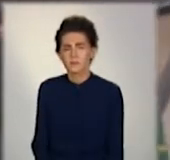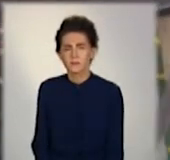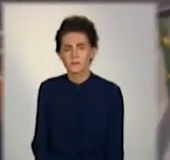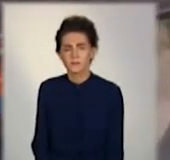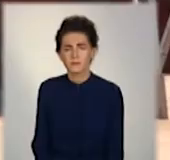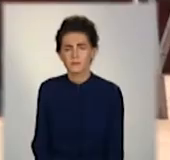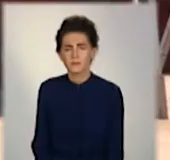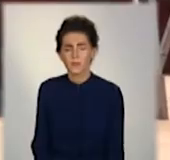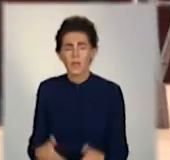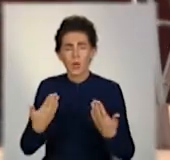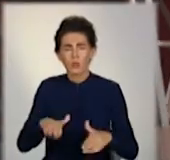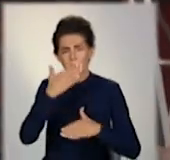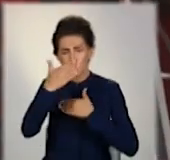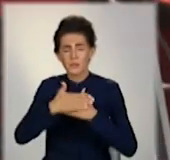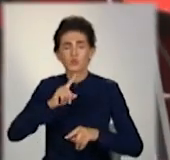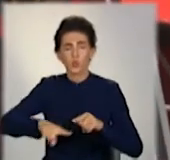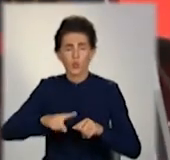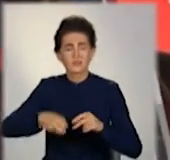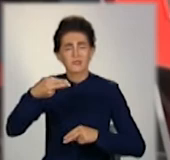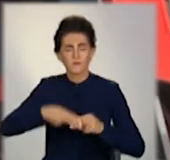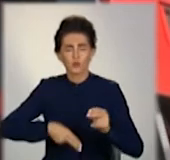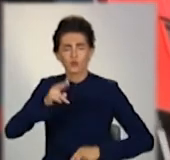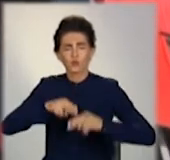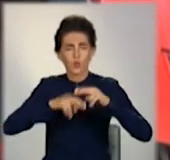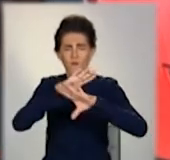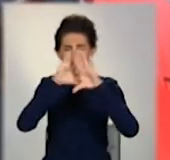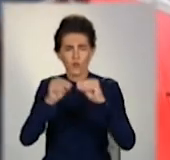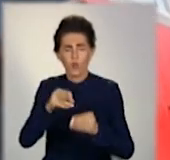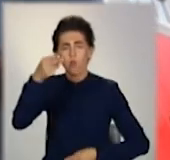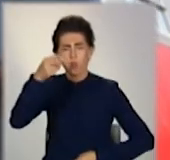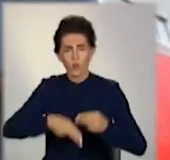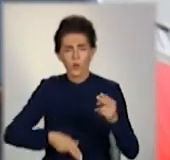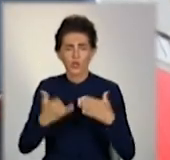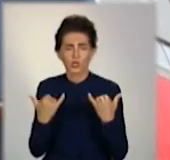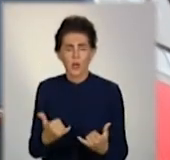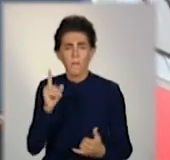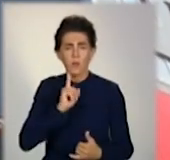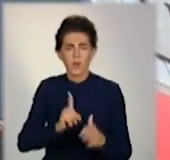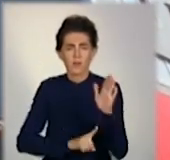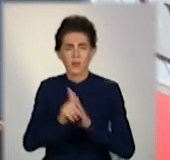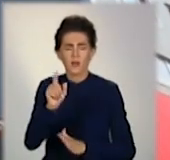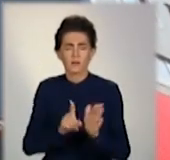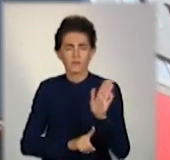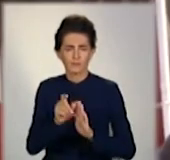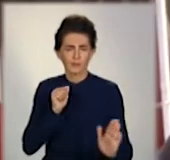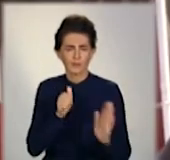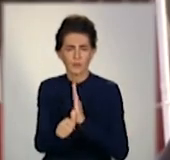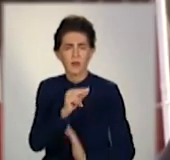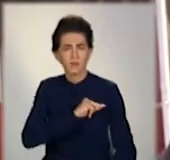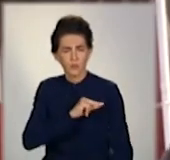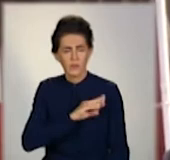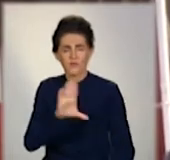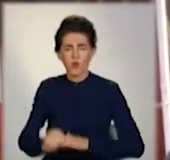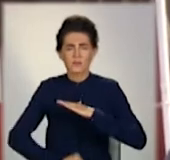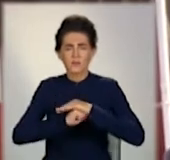на своей завершающей стадии, строительство полностью окончено, в данный момент происходит пусконаладочная работа. Основная